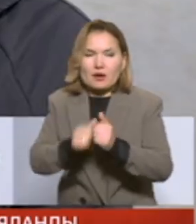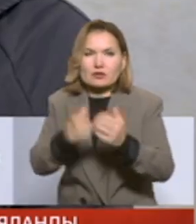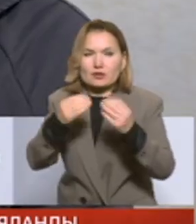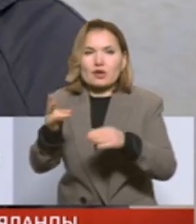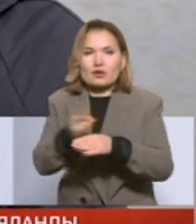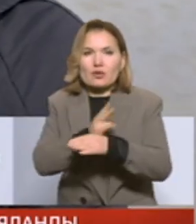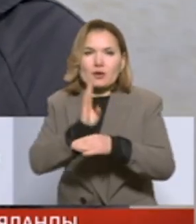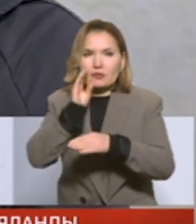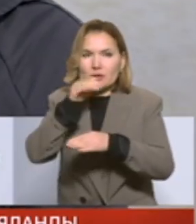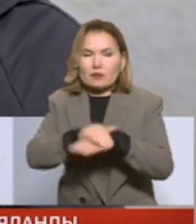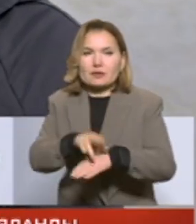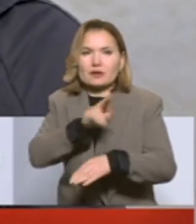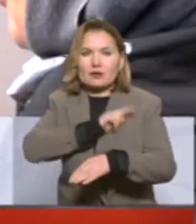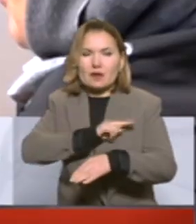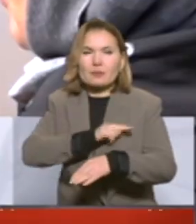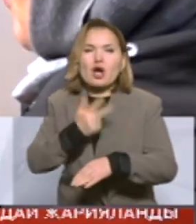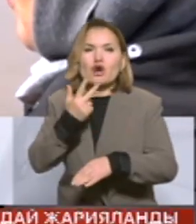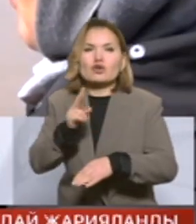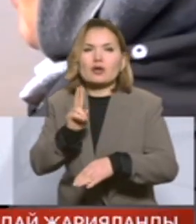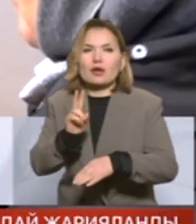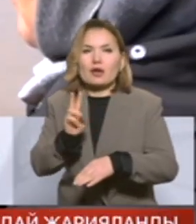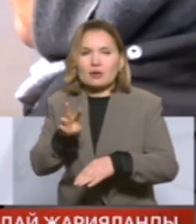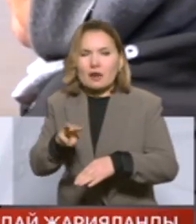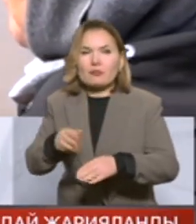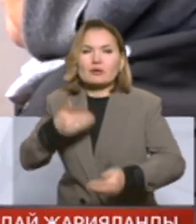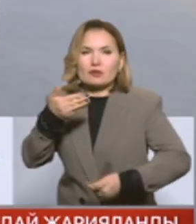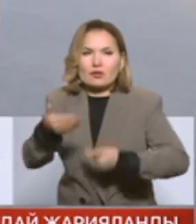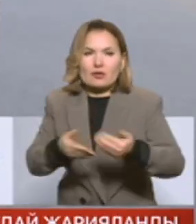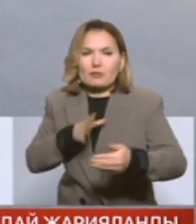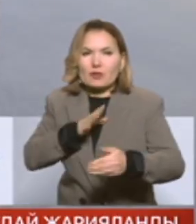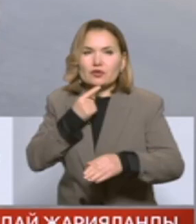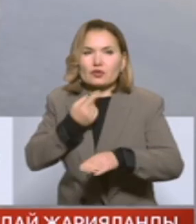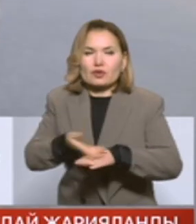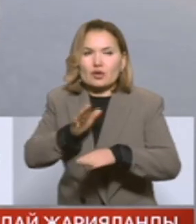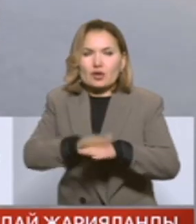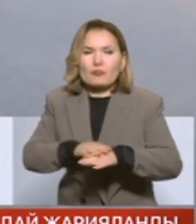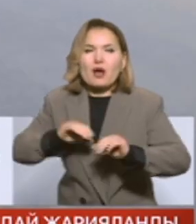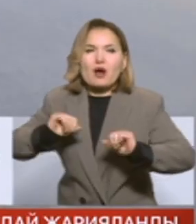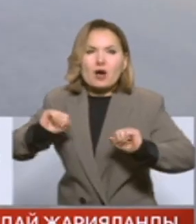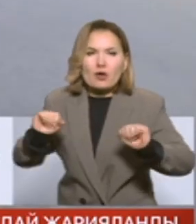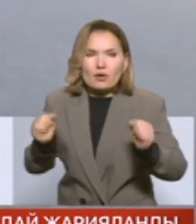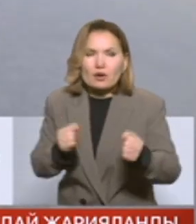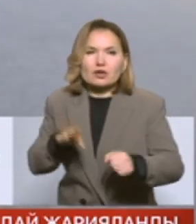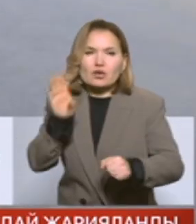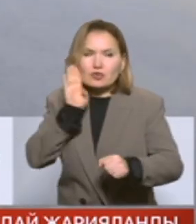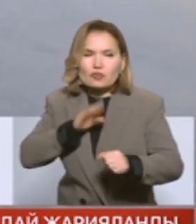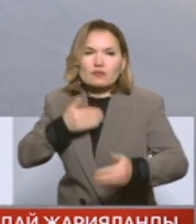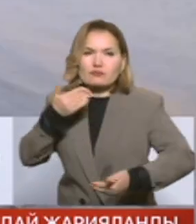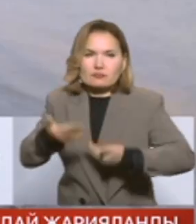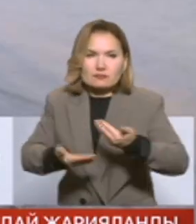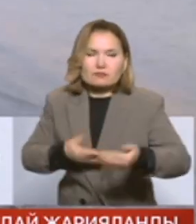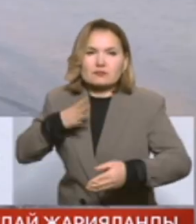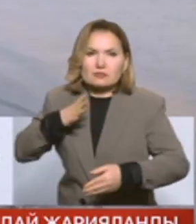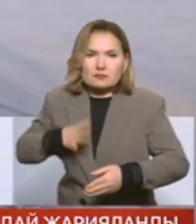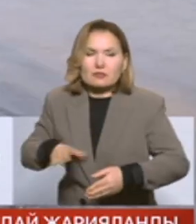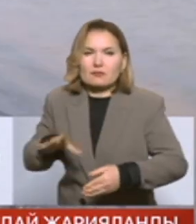кездегі 3 шақырым жүрдік жаяу. Қиындық басында болды. Мұздар көп болды жолдың бетінде.